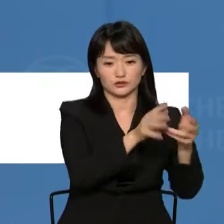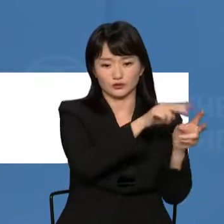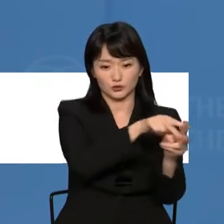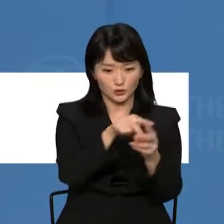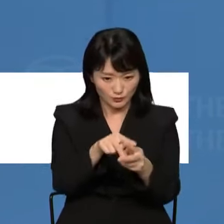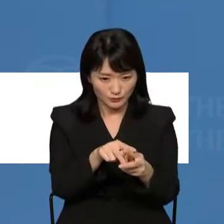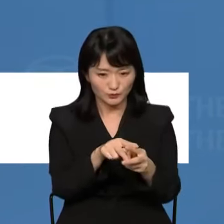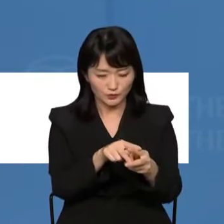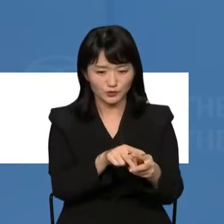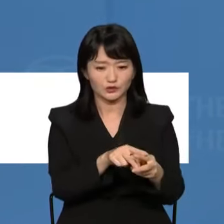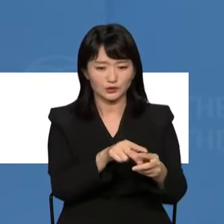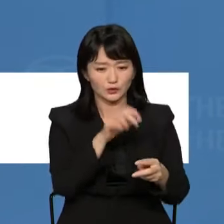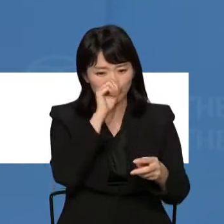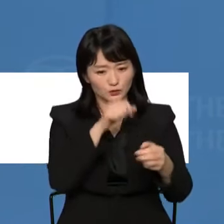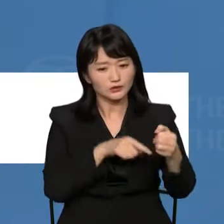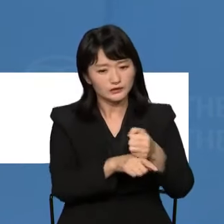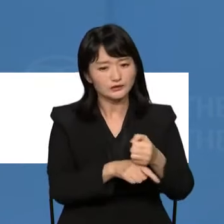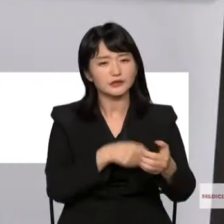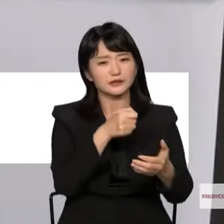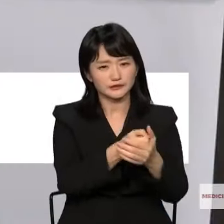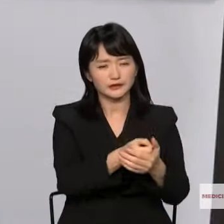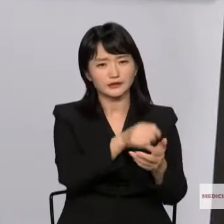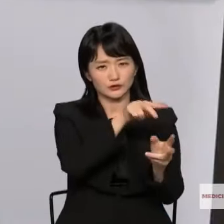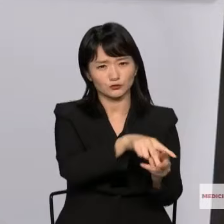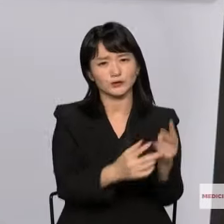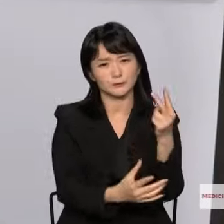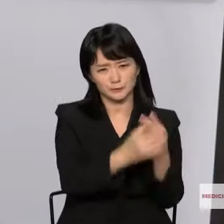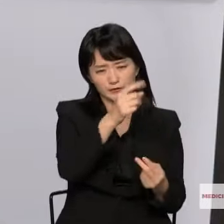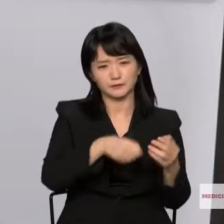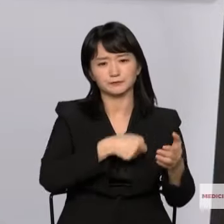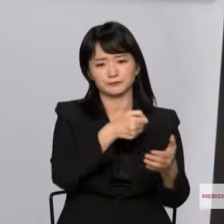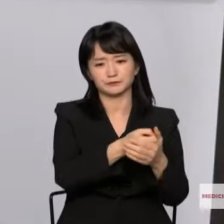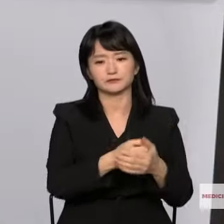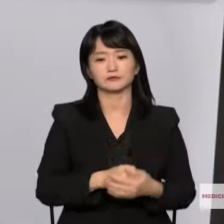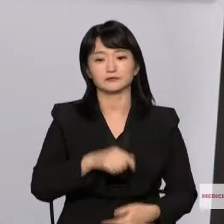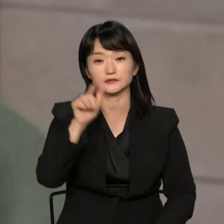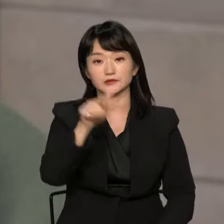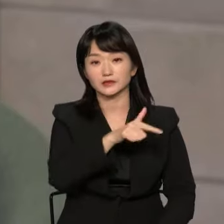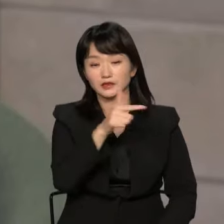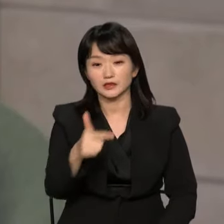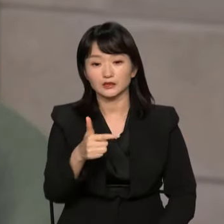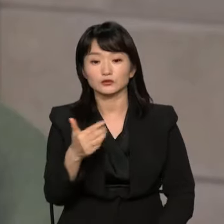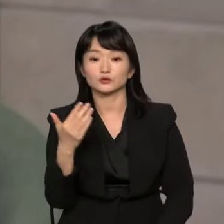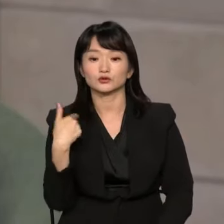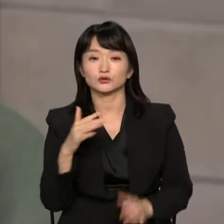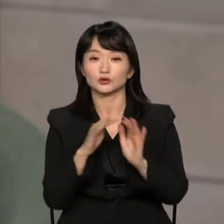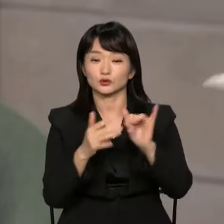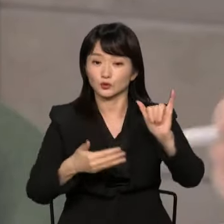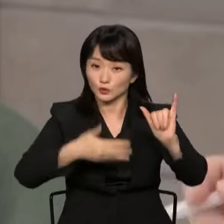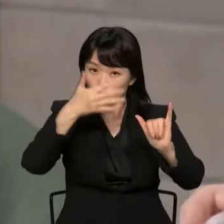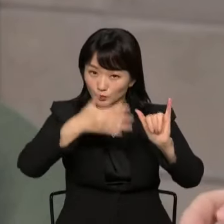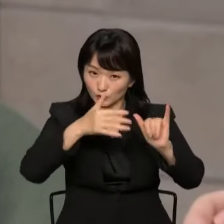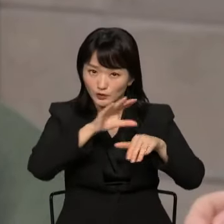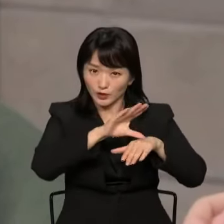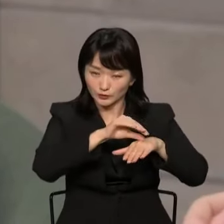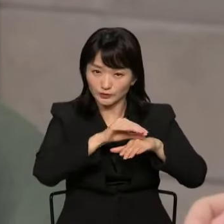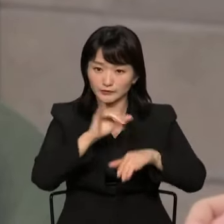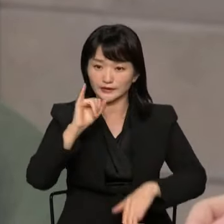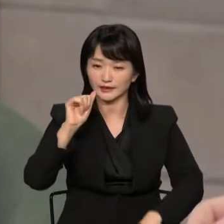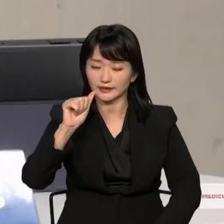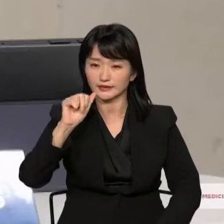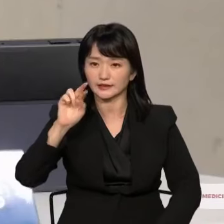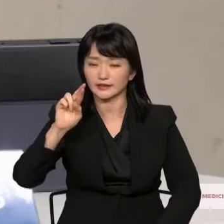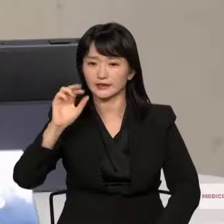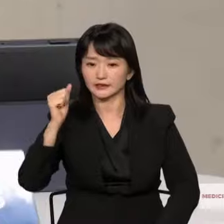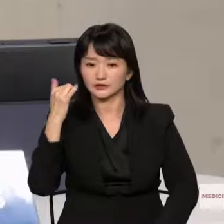대승적 결정에 의해 합의되었다. 하루 전 유튜브로 중계된 토론을 실시했고 ARS 여론조사에 따른